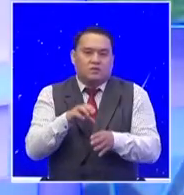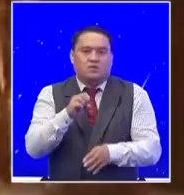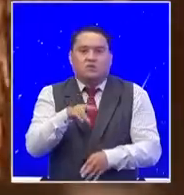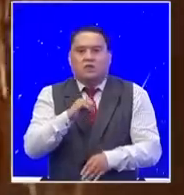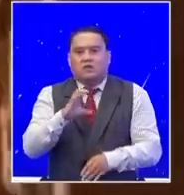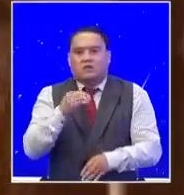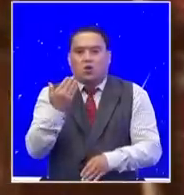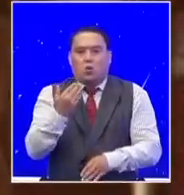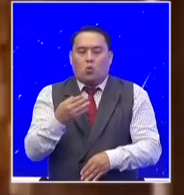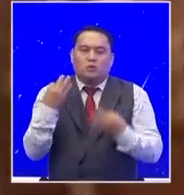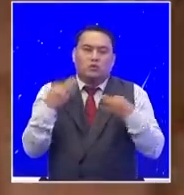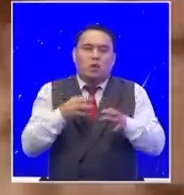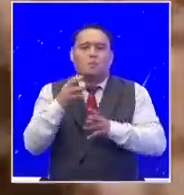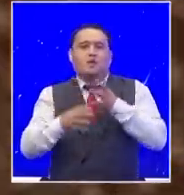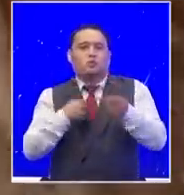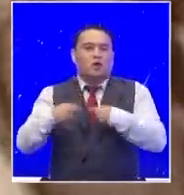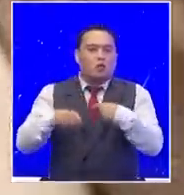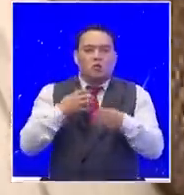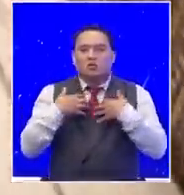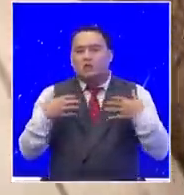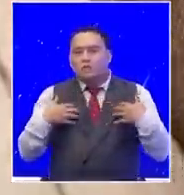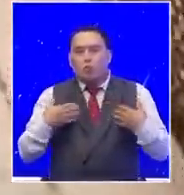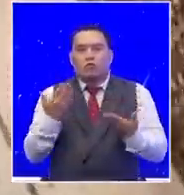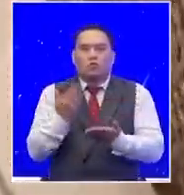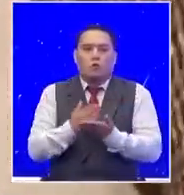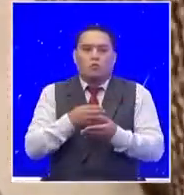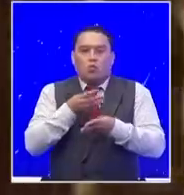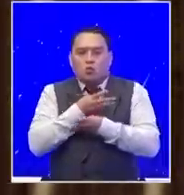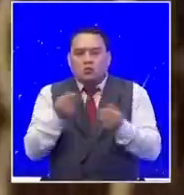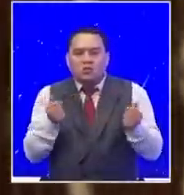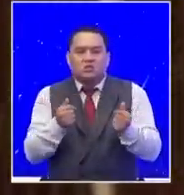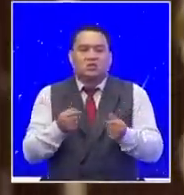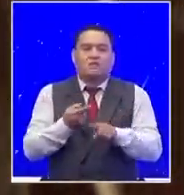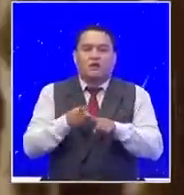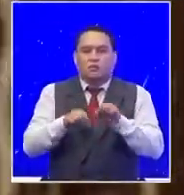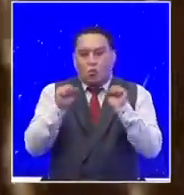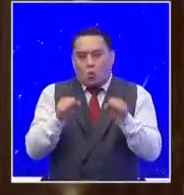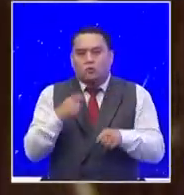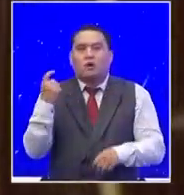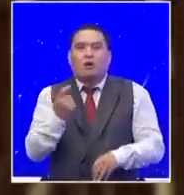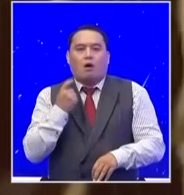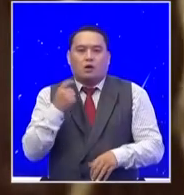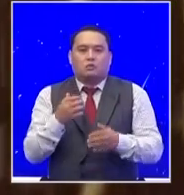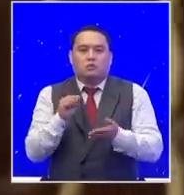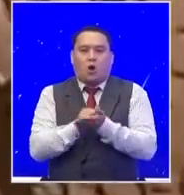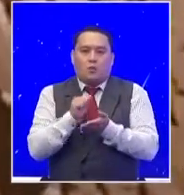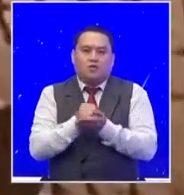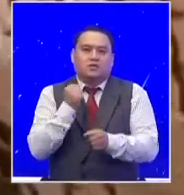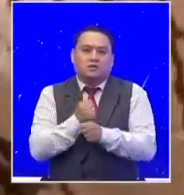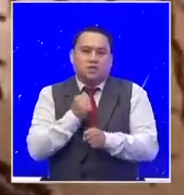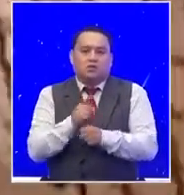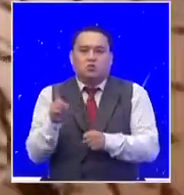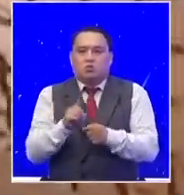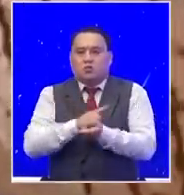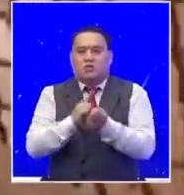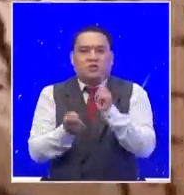СИТЭС. Это конвенция о международной торговле животными, находящимися под угрозой исчезновения. Позже владелец животных документ сделал, но это ничего